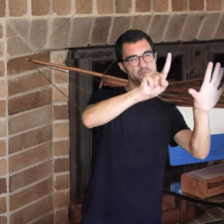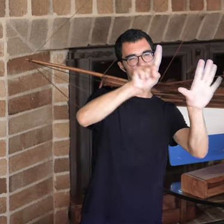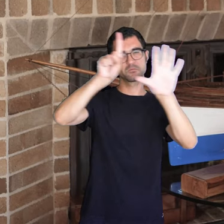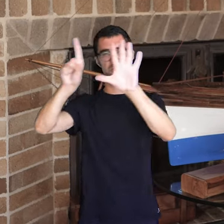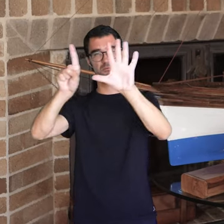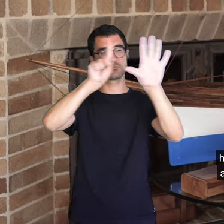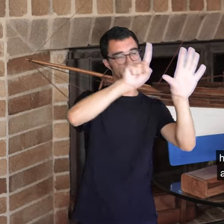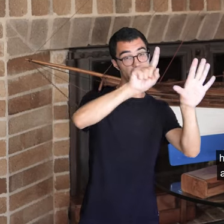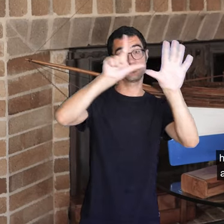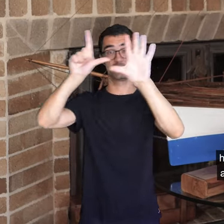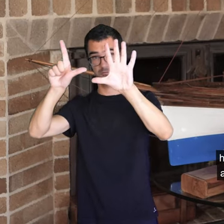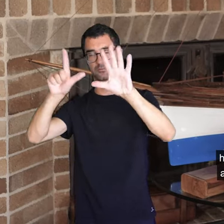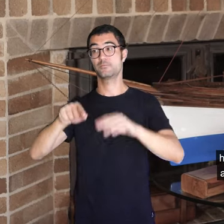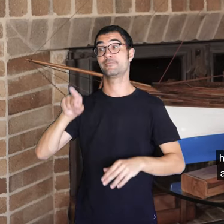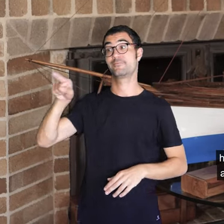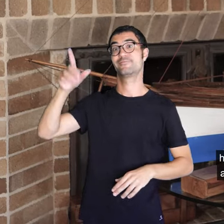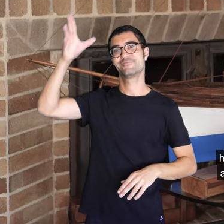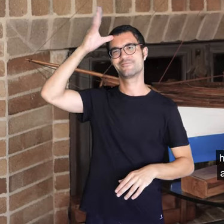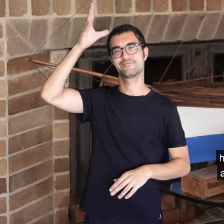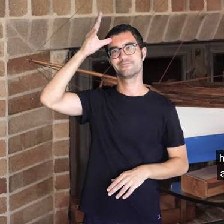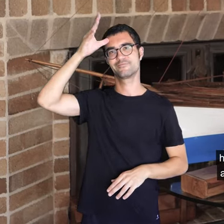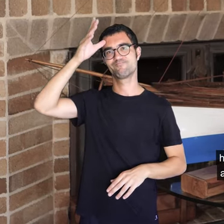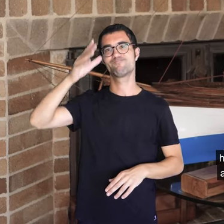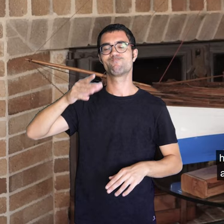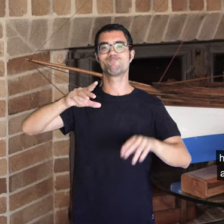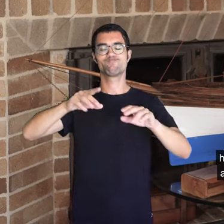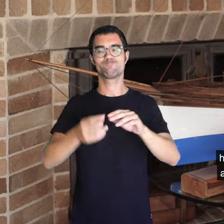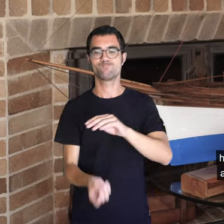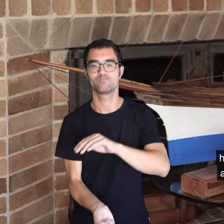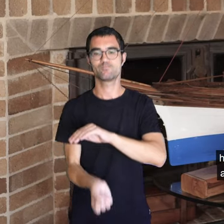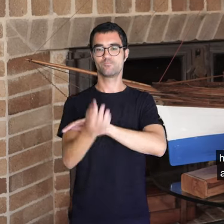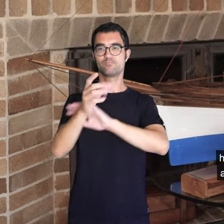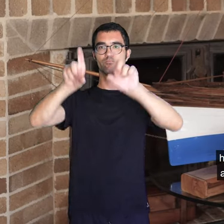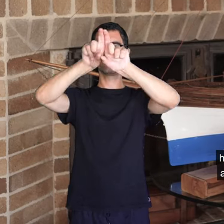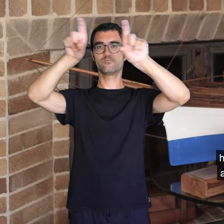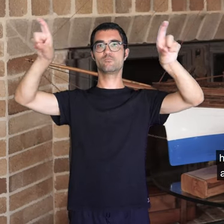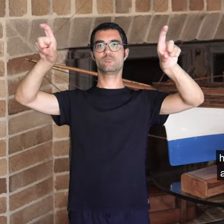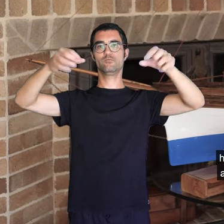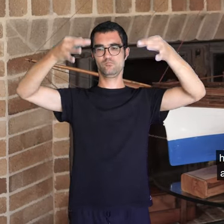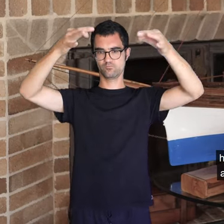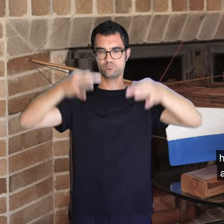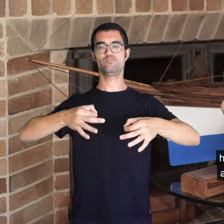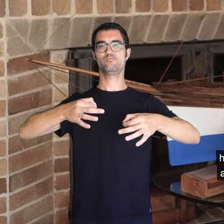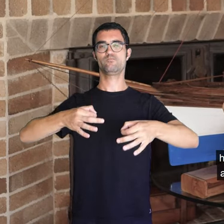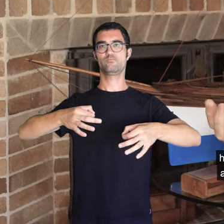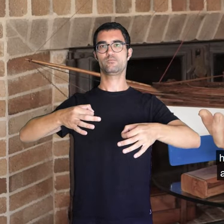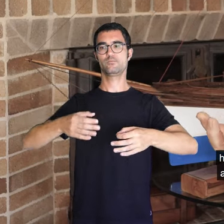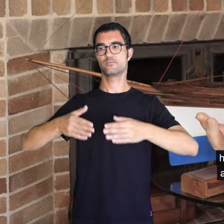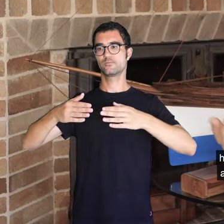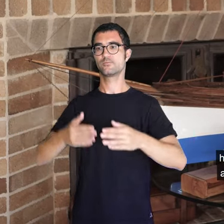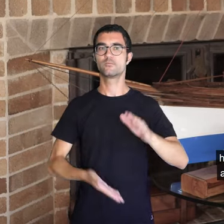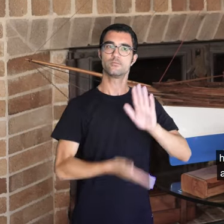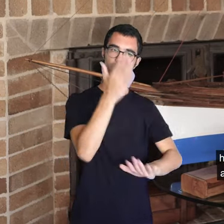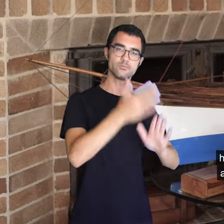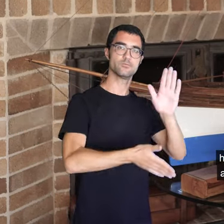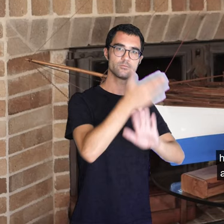66-67, ell ja s'havia format una societat de barques i ja no anava en